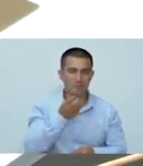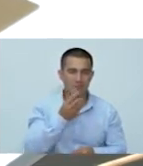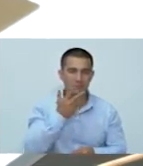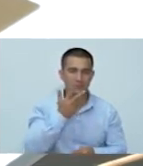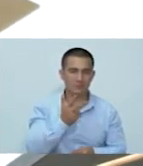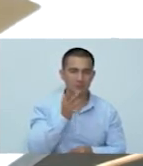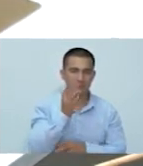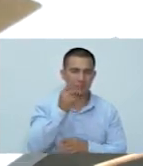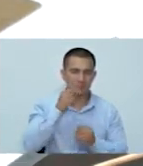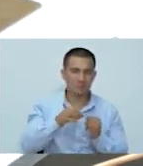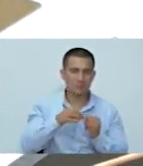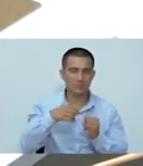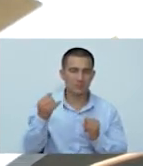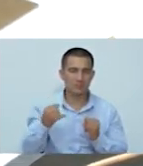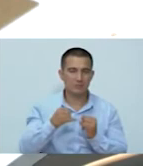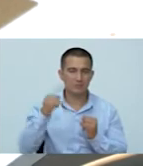novda ketadi.